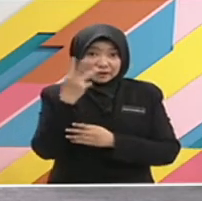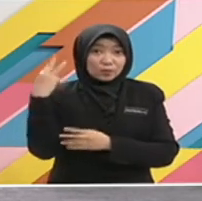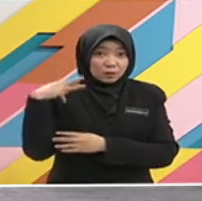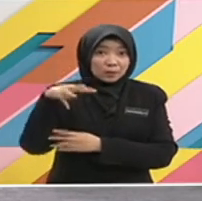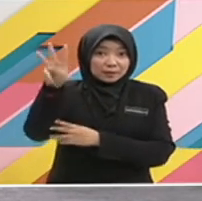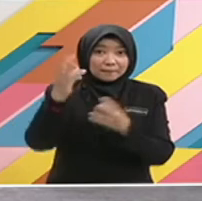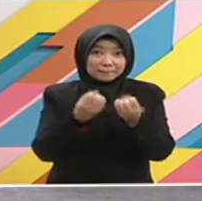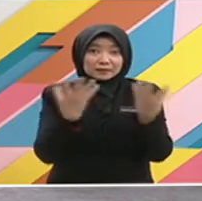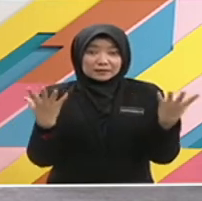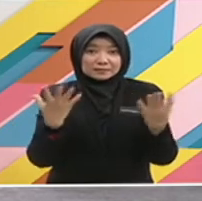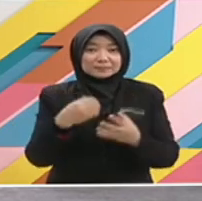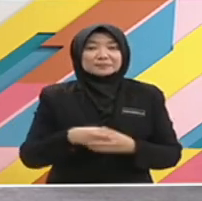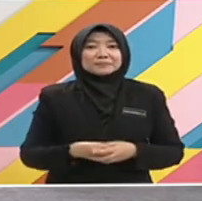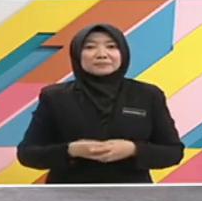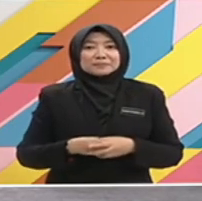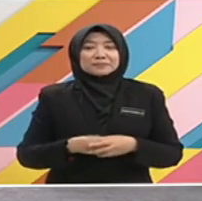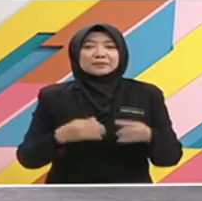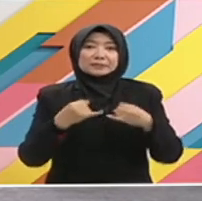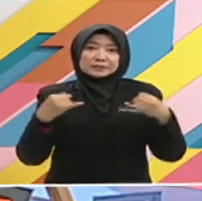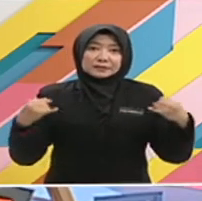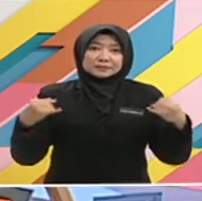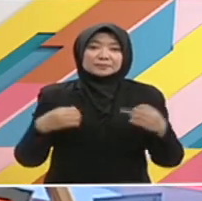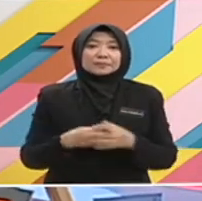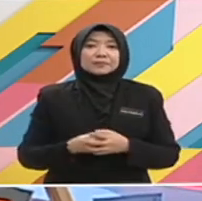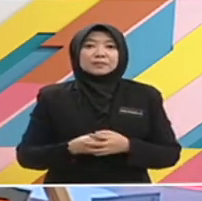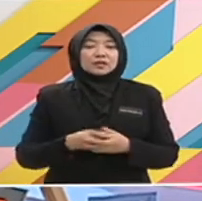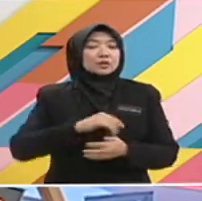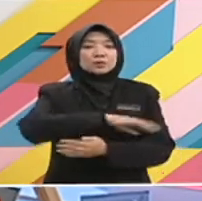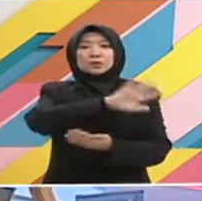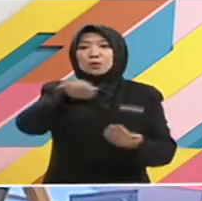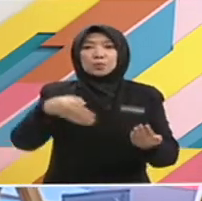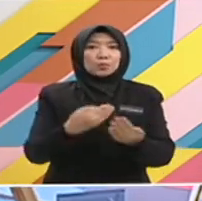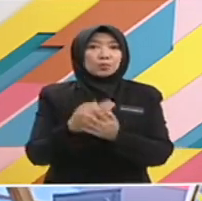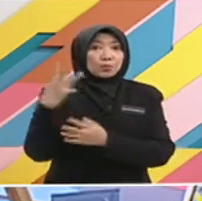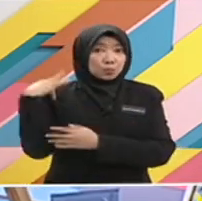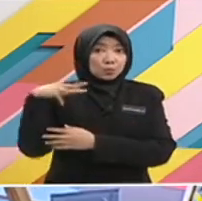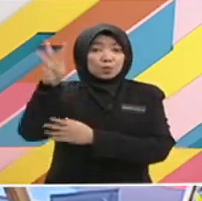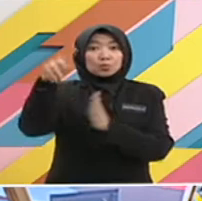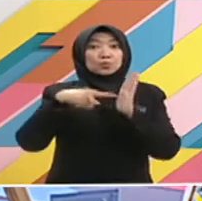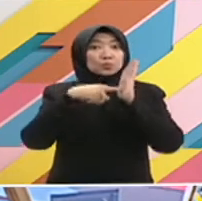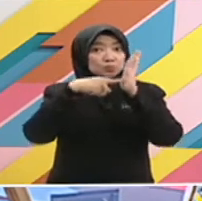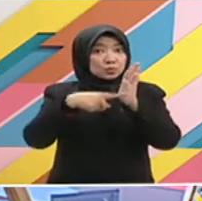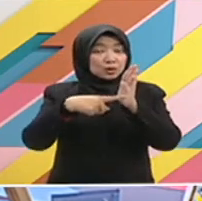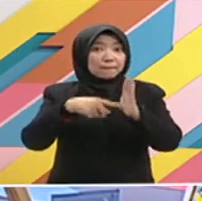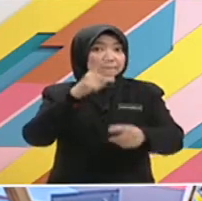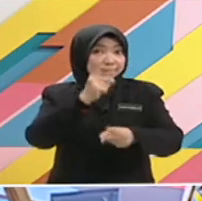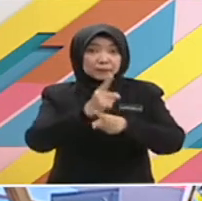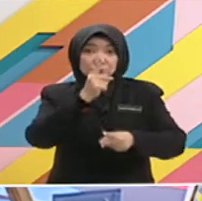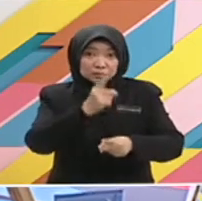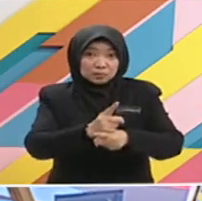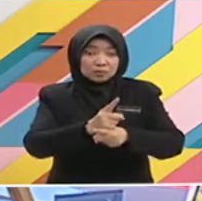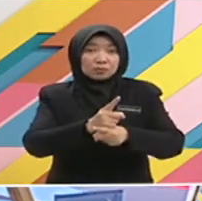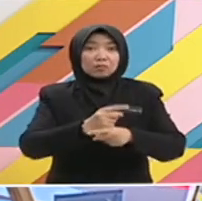kan. Yang di depan ni wow yang sebenar. Wow yang memang diterbangkan ya dekat bawah ni